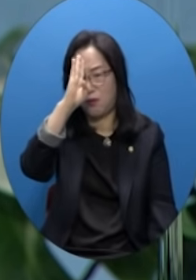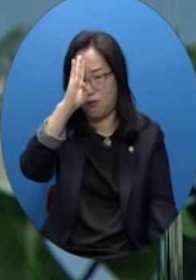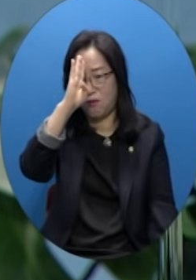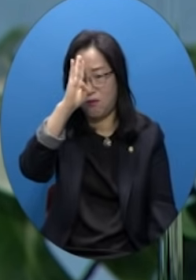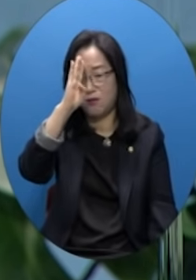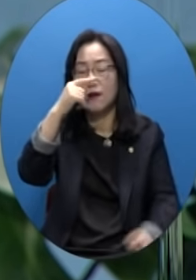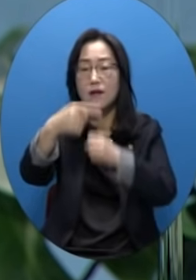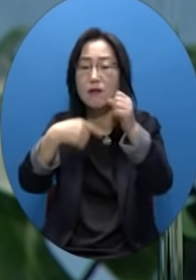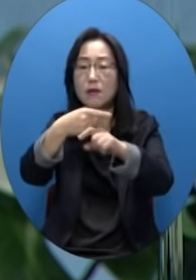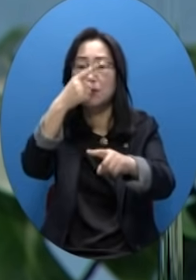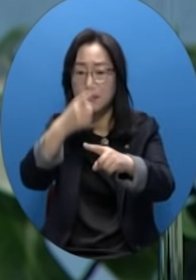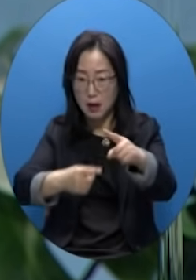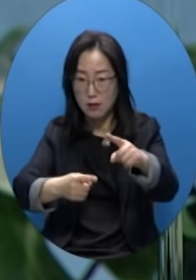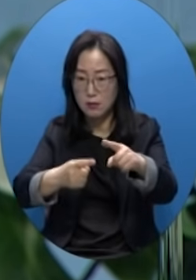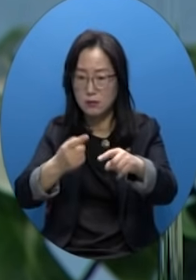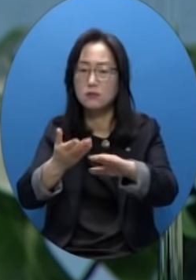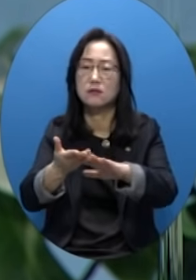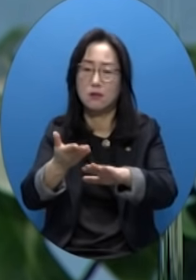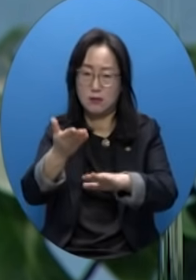일 년 반이 됐는데